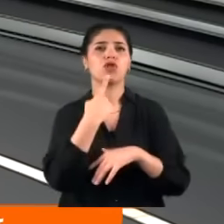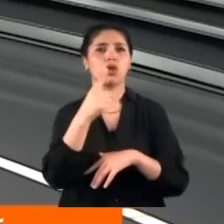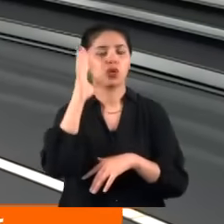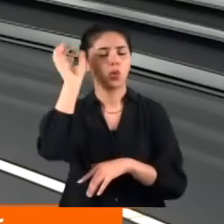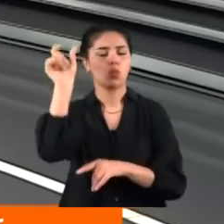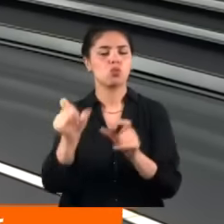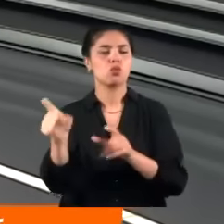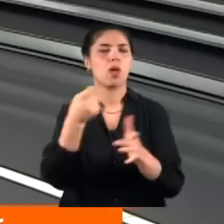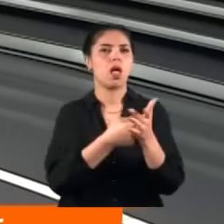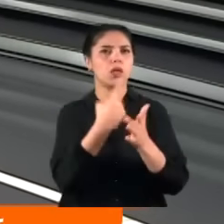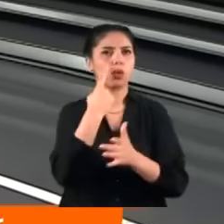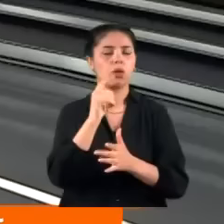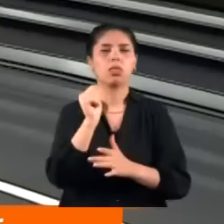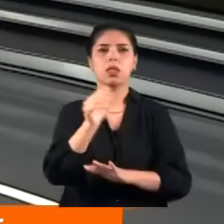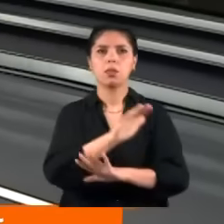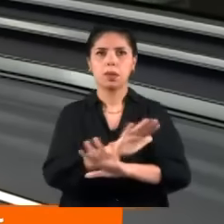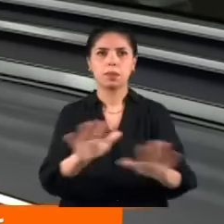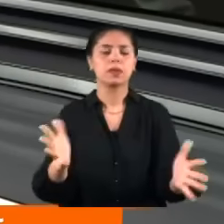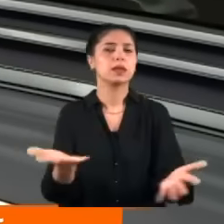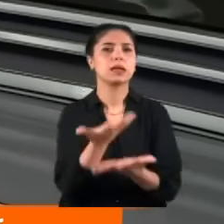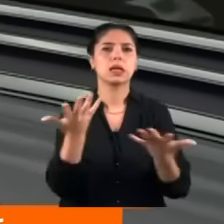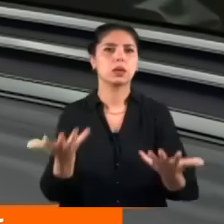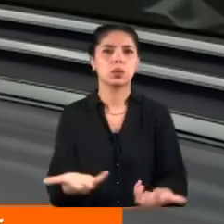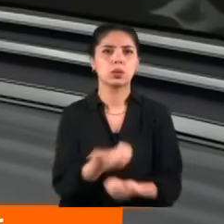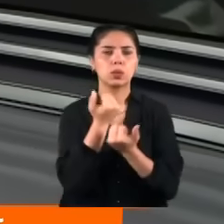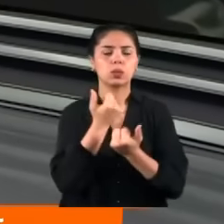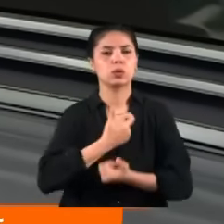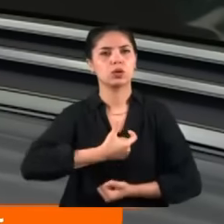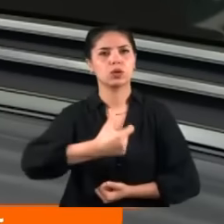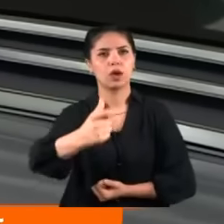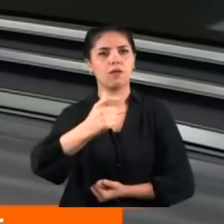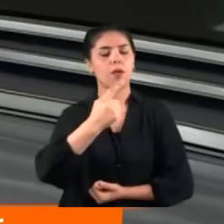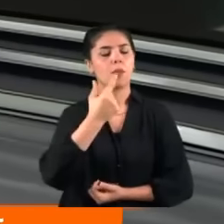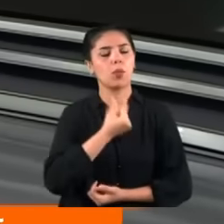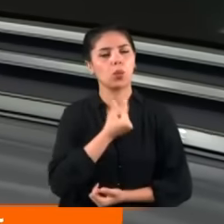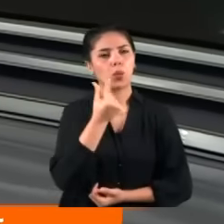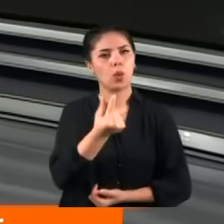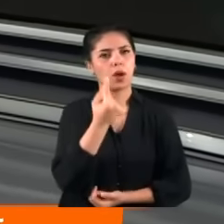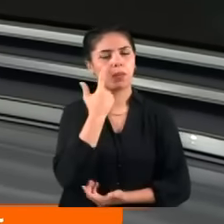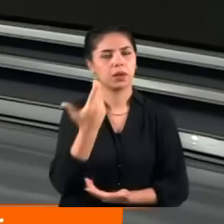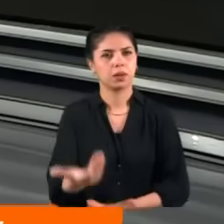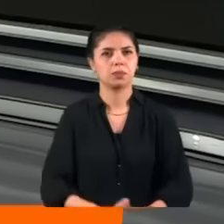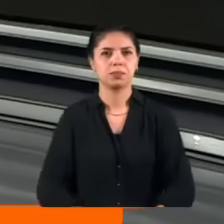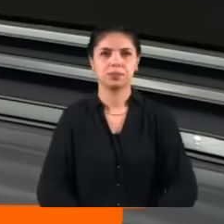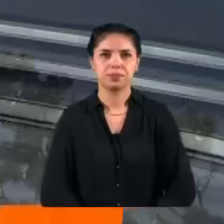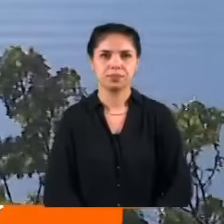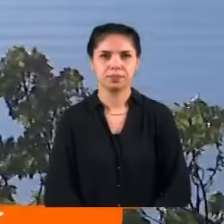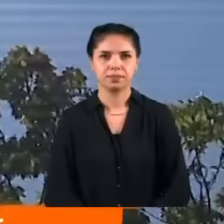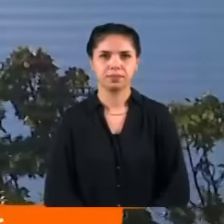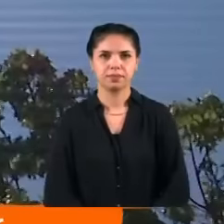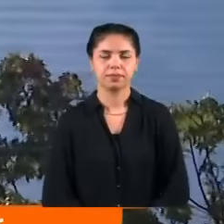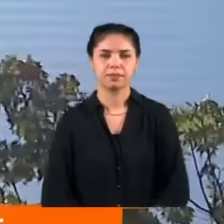ne kadar sürecek ve etkilerinden nasıl kurtulacağız? Yanıtlar ve uyarılar geliyor ekrana.